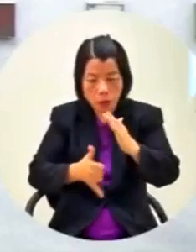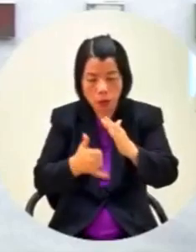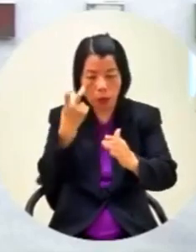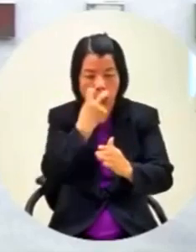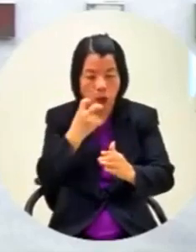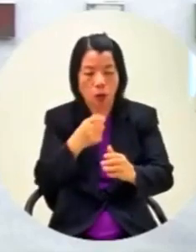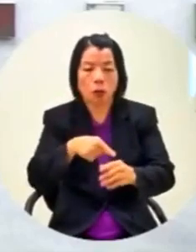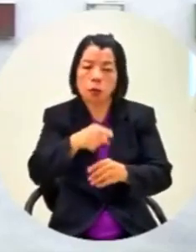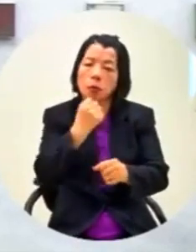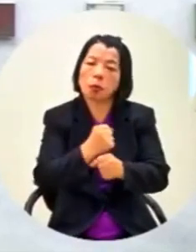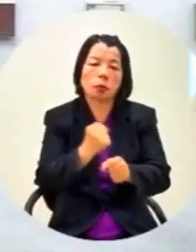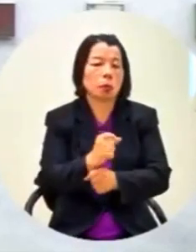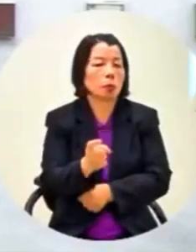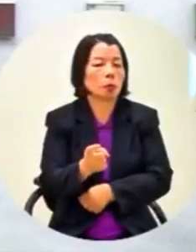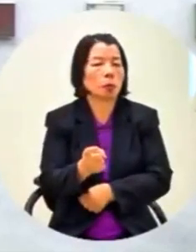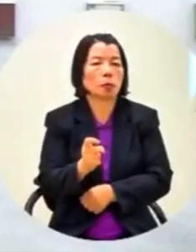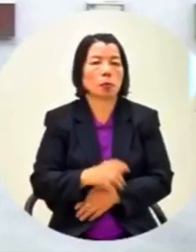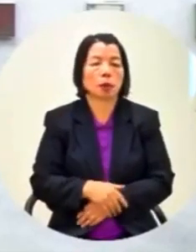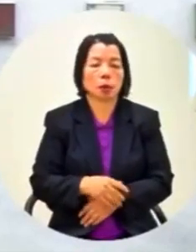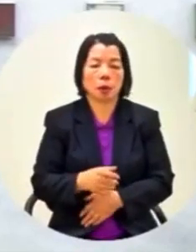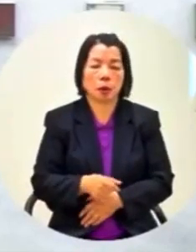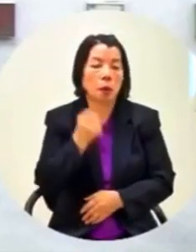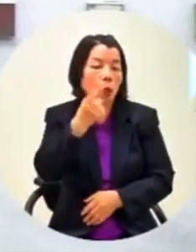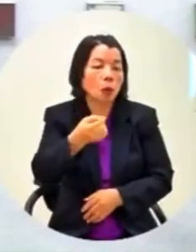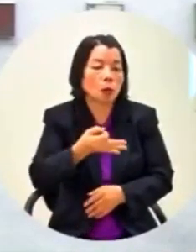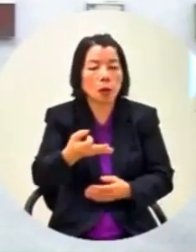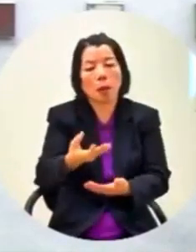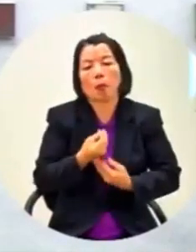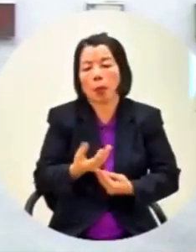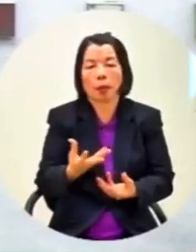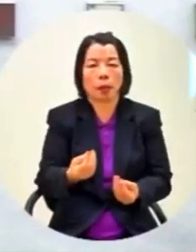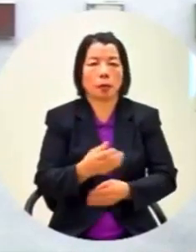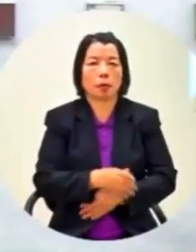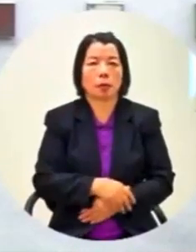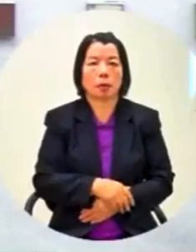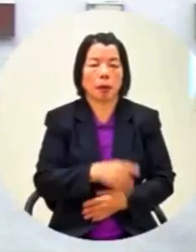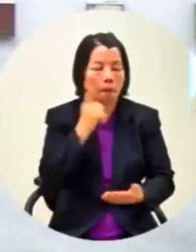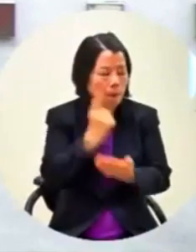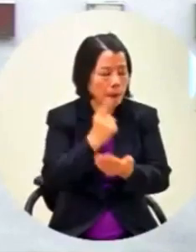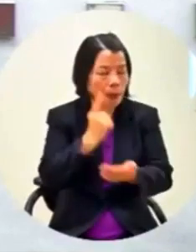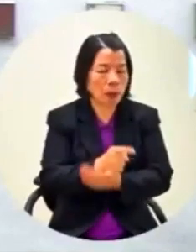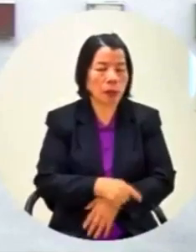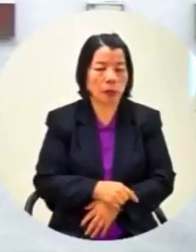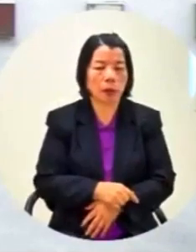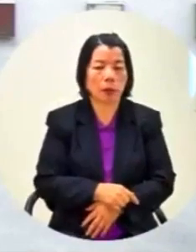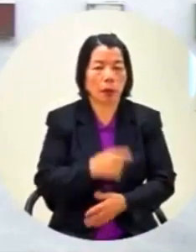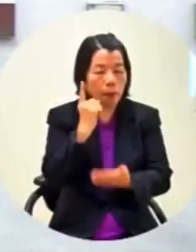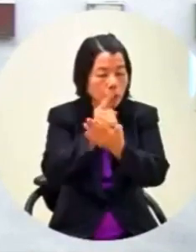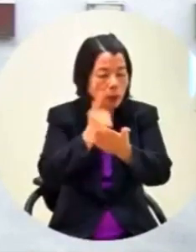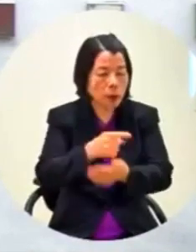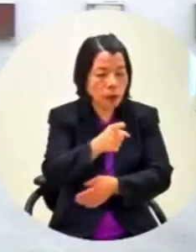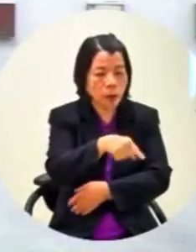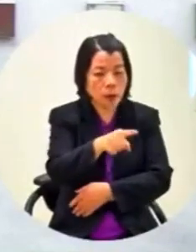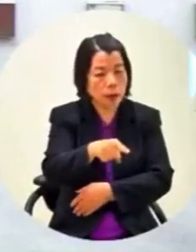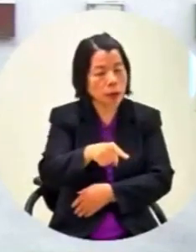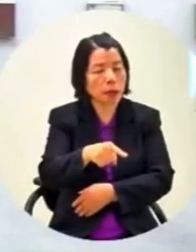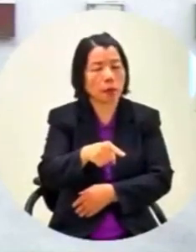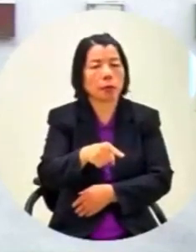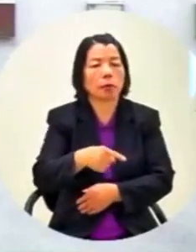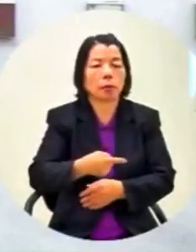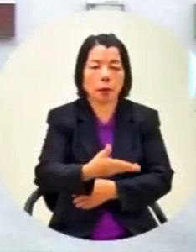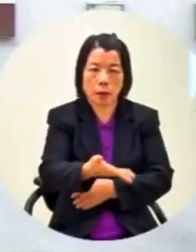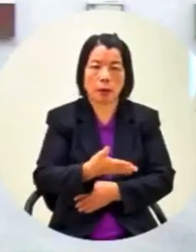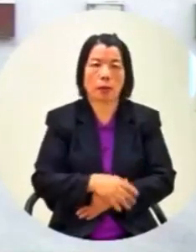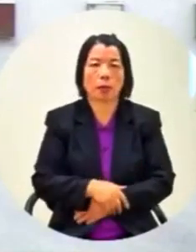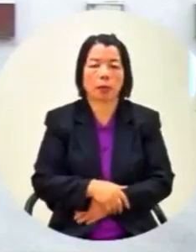工作、没有领薪水的人，我们每一个人每一天提供1000元做防疫的补偿费用，最